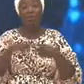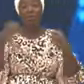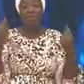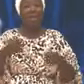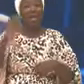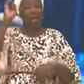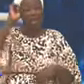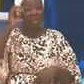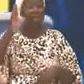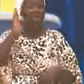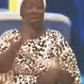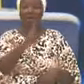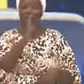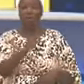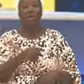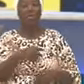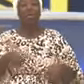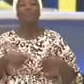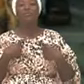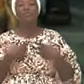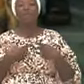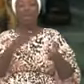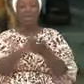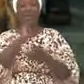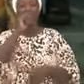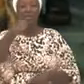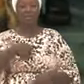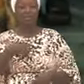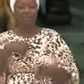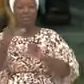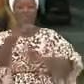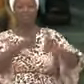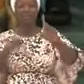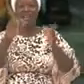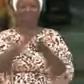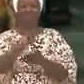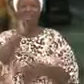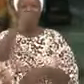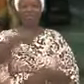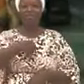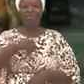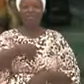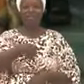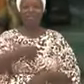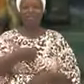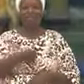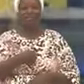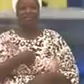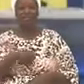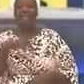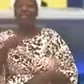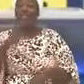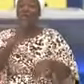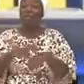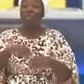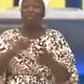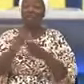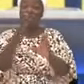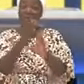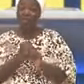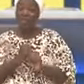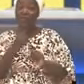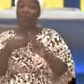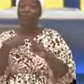vivra ça c'est moi juste assez mois l'abêtissement côté reçoit